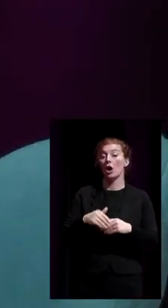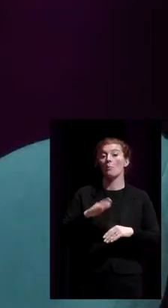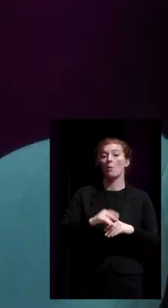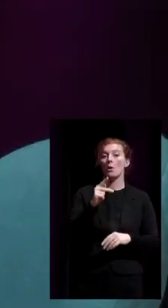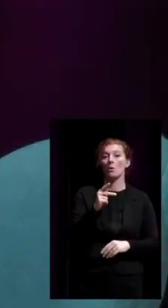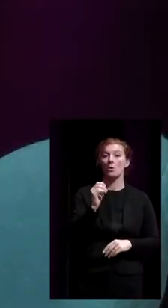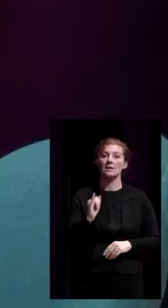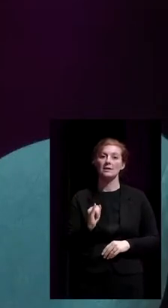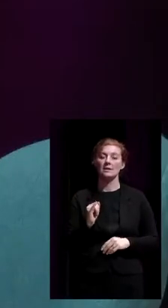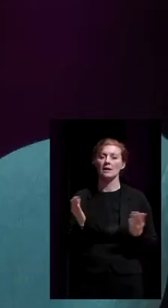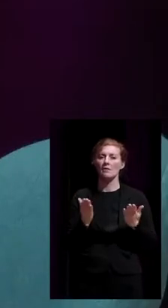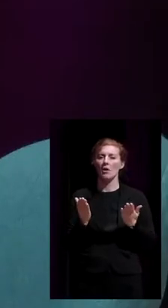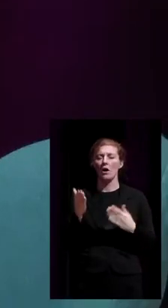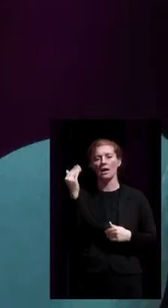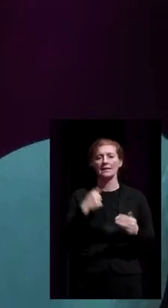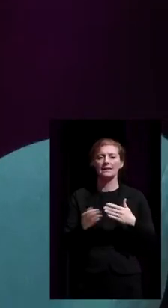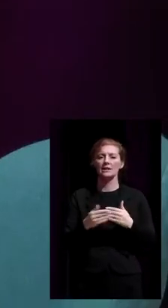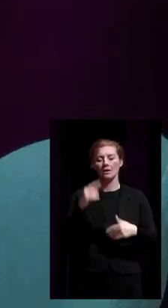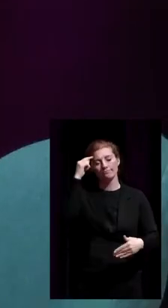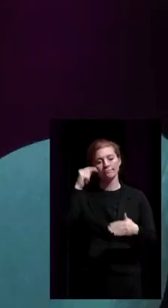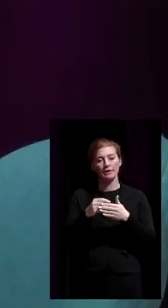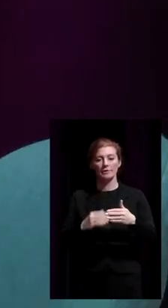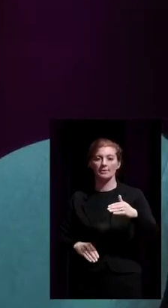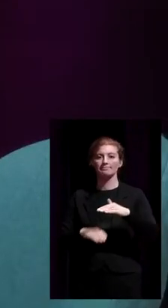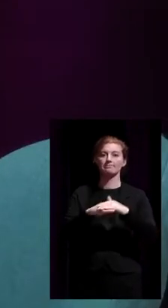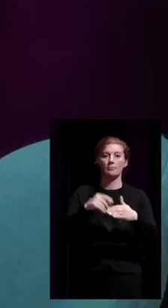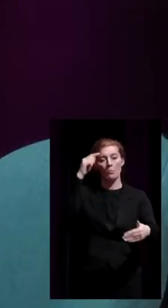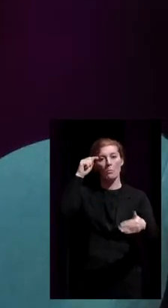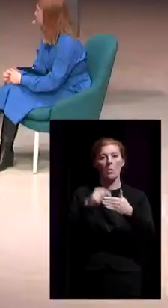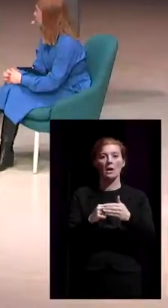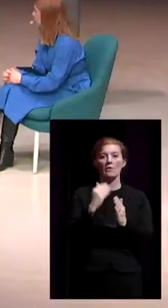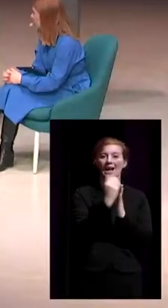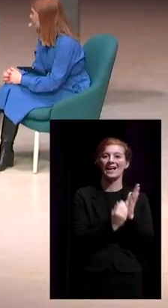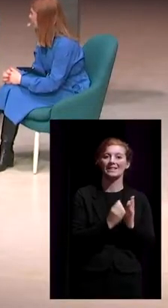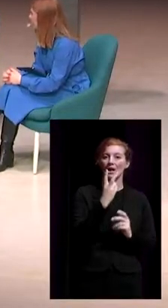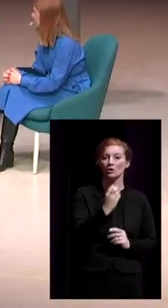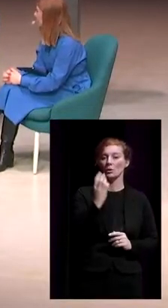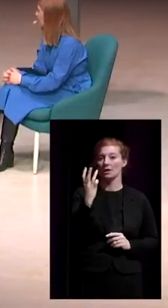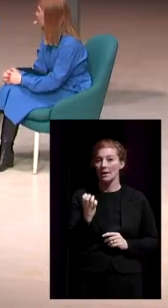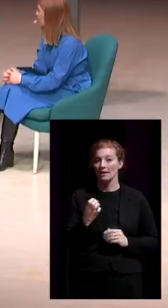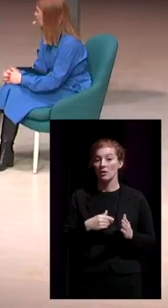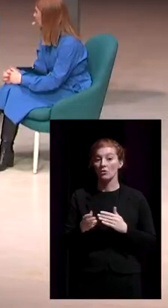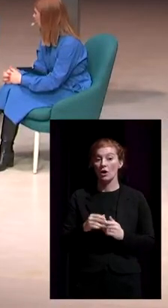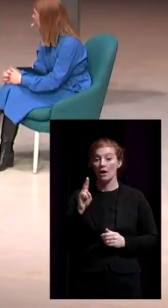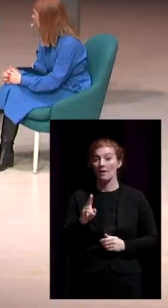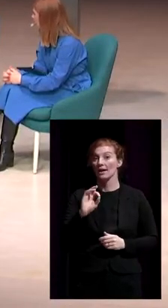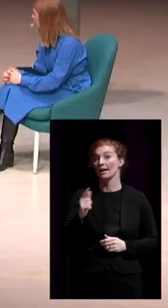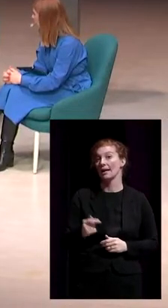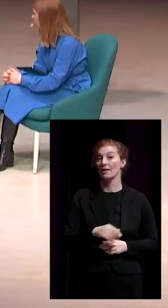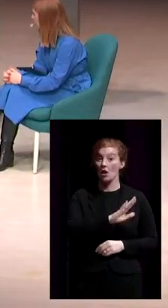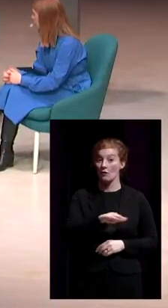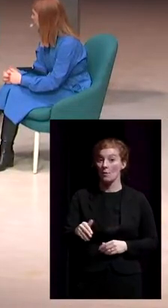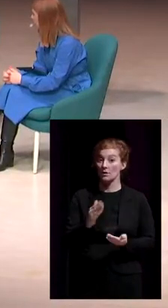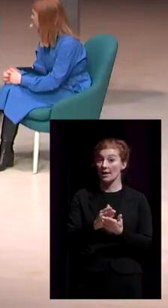kan ni göra för att vi ska nå målen Agenda 2030 och för att göra verklighet av barns rättigheter?